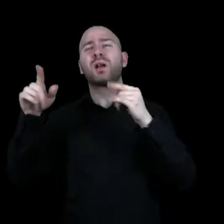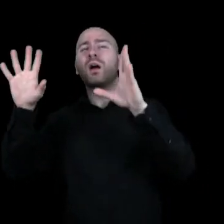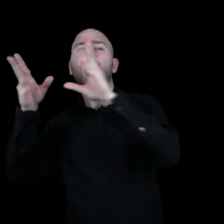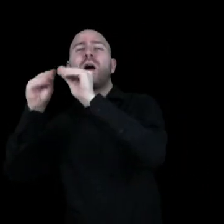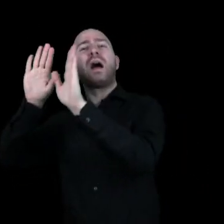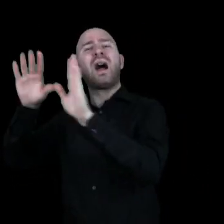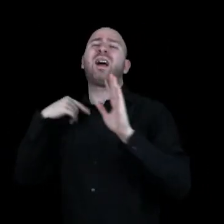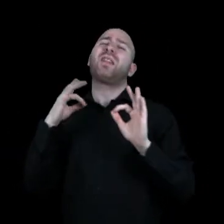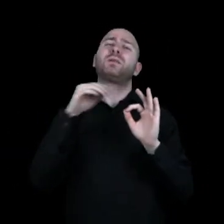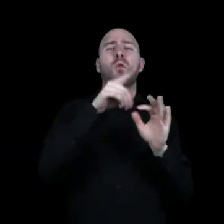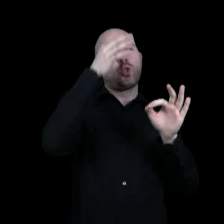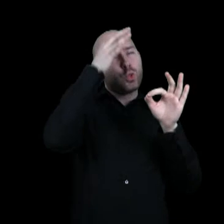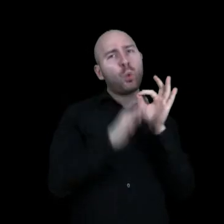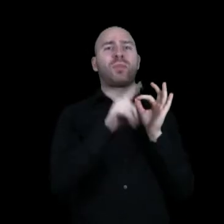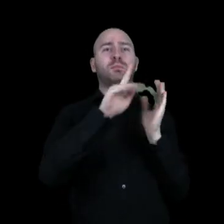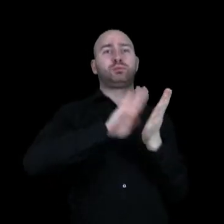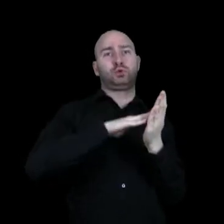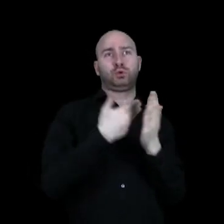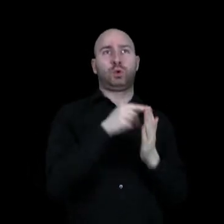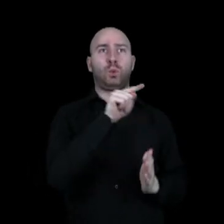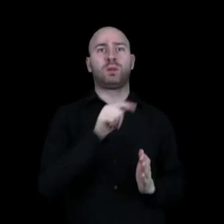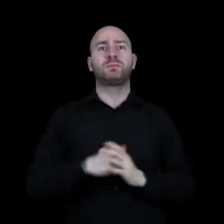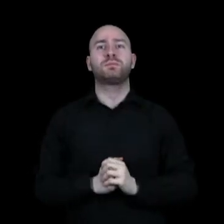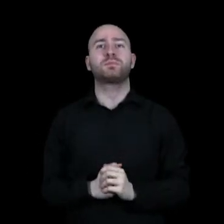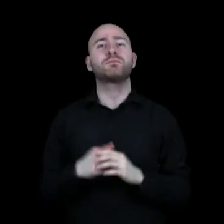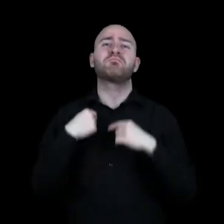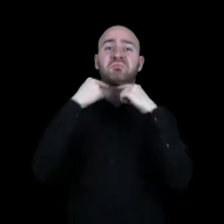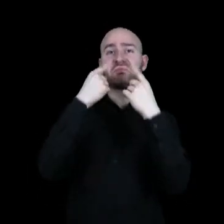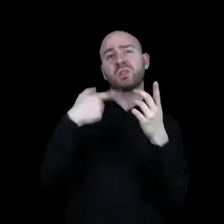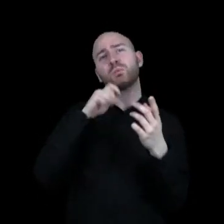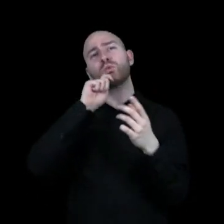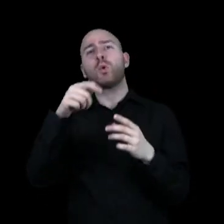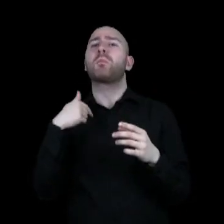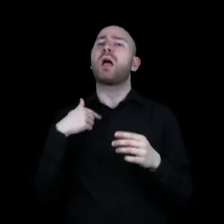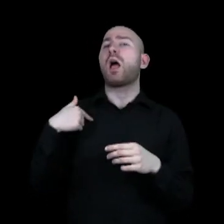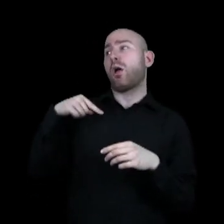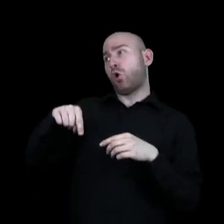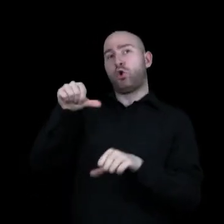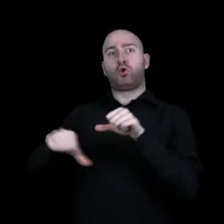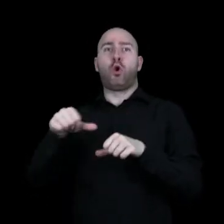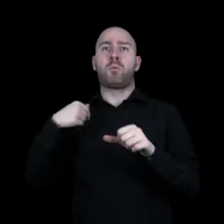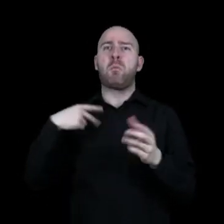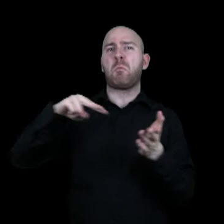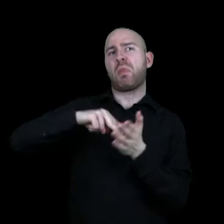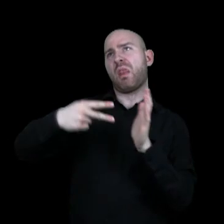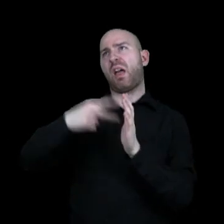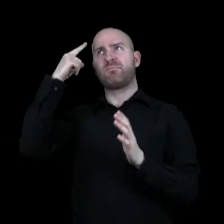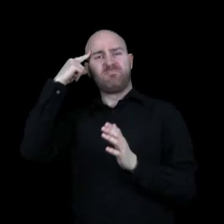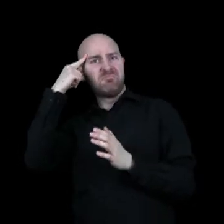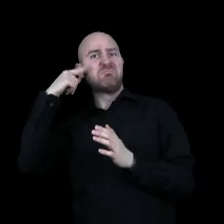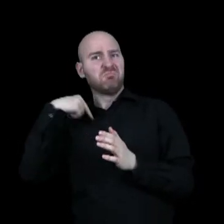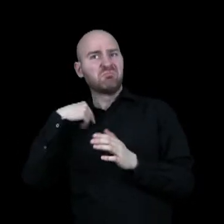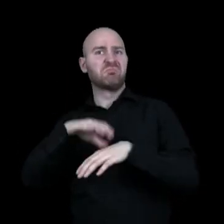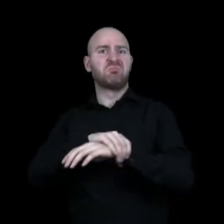byłyby identyczne. Zacznę od bardzo konkretnego przykładu. Powiedzmy, że są już potencjalne zaplanowane